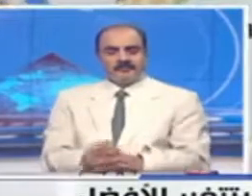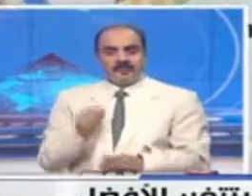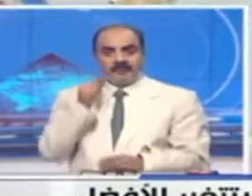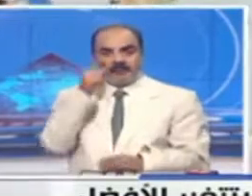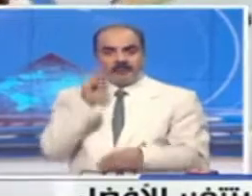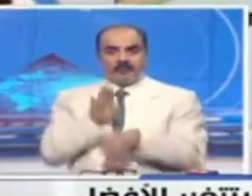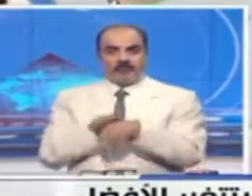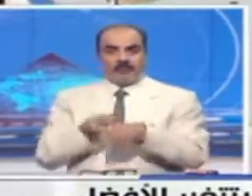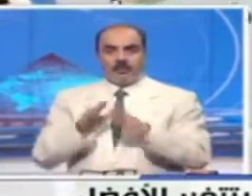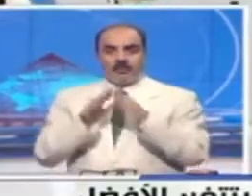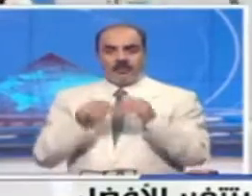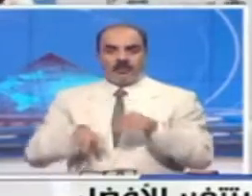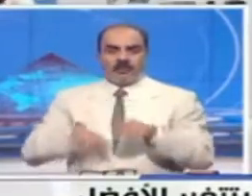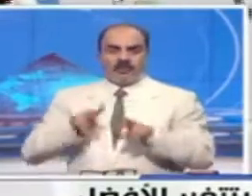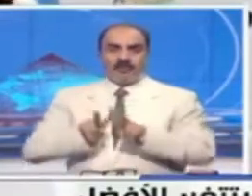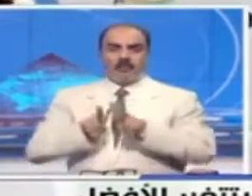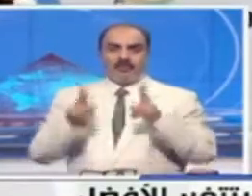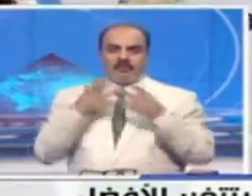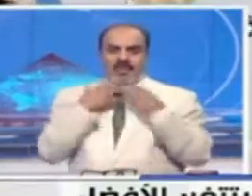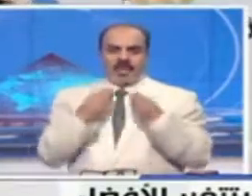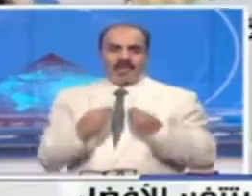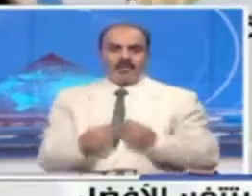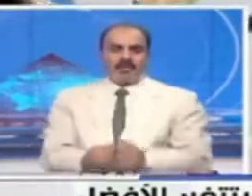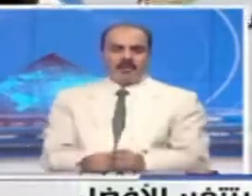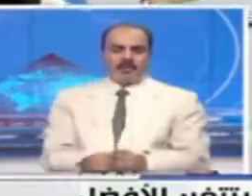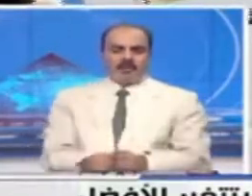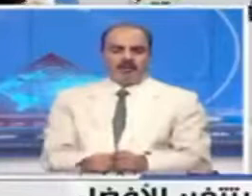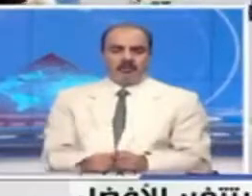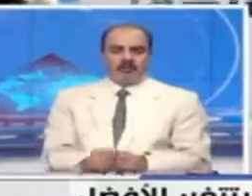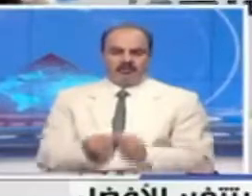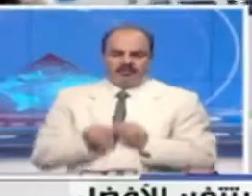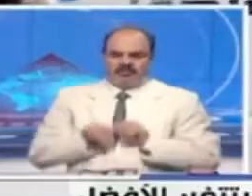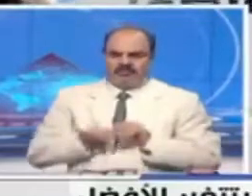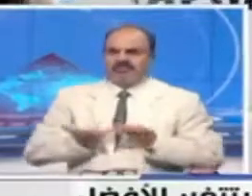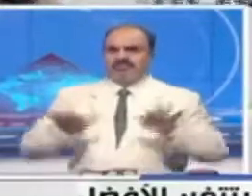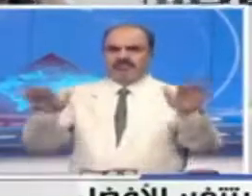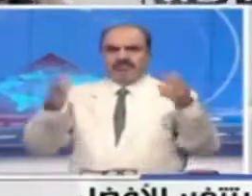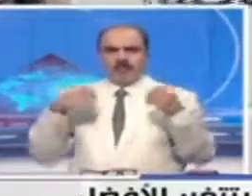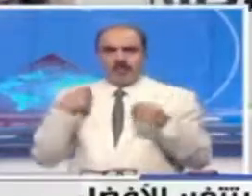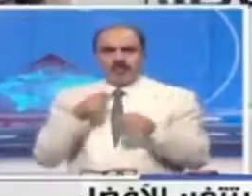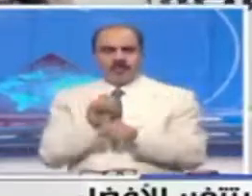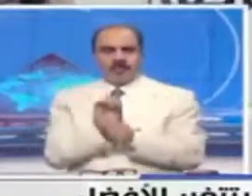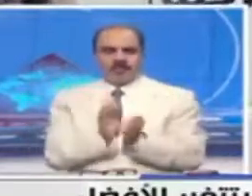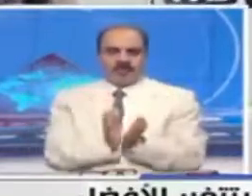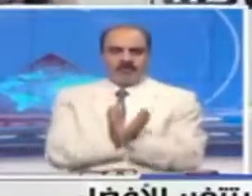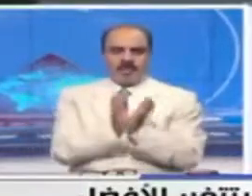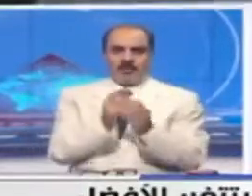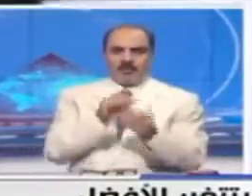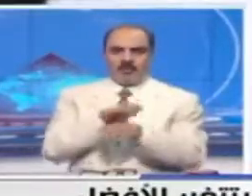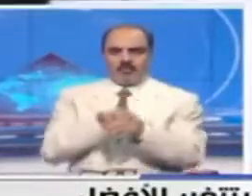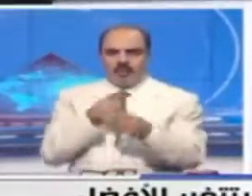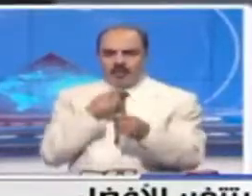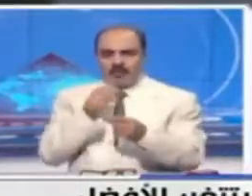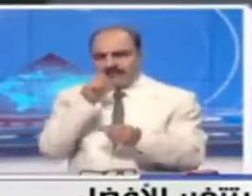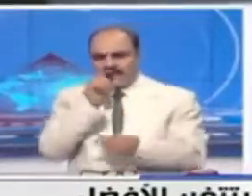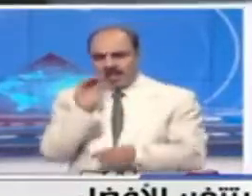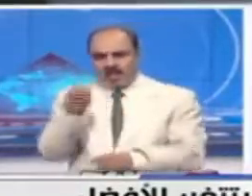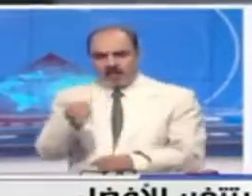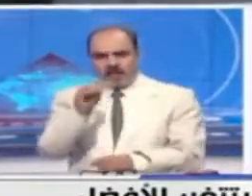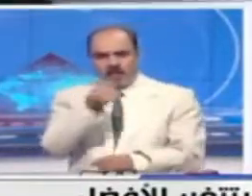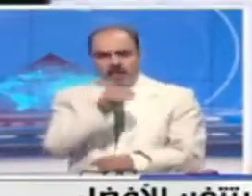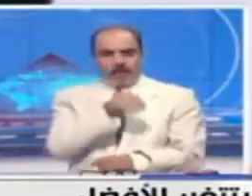بالوعي مصر بتتغير للأفضل، حملة أطلقتها وزيرة التضامن الاجتماعي بالقرى